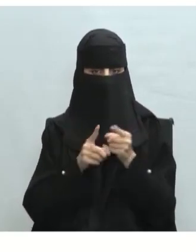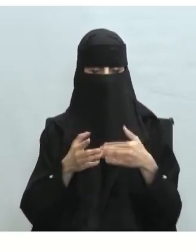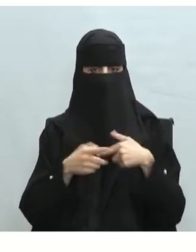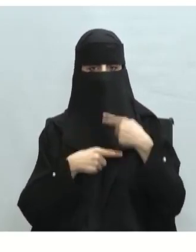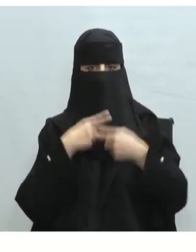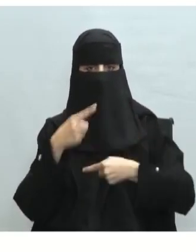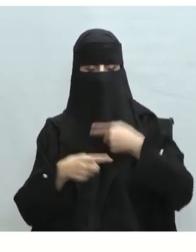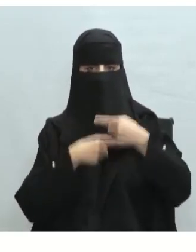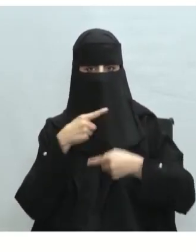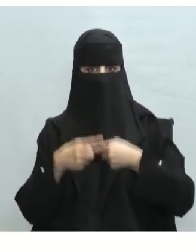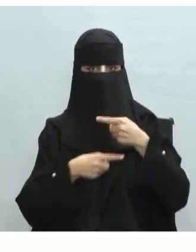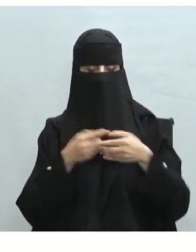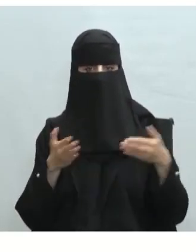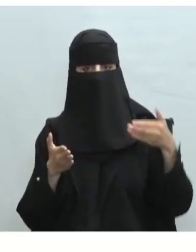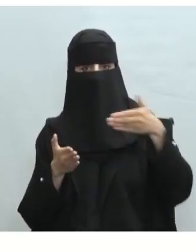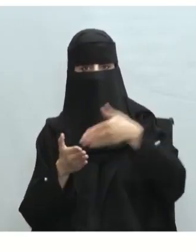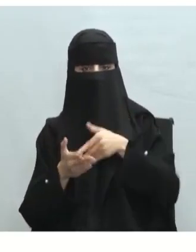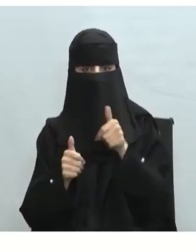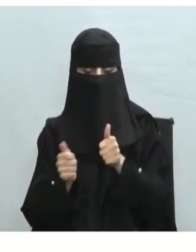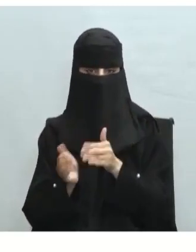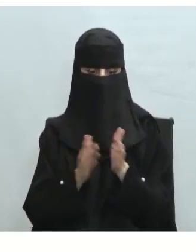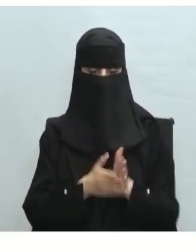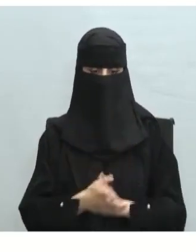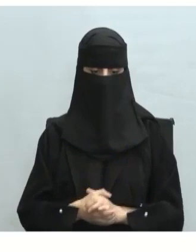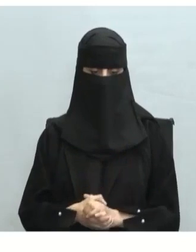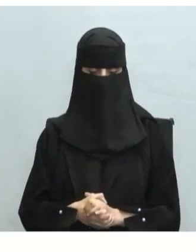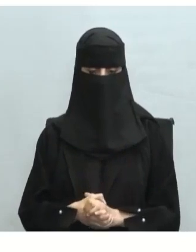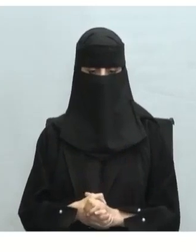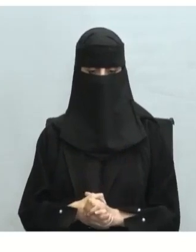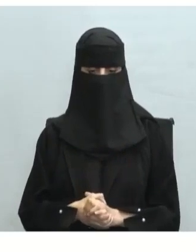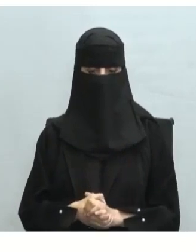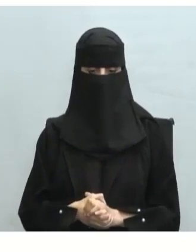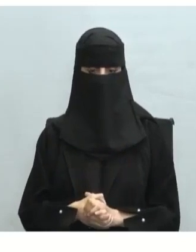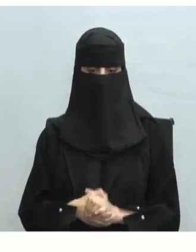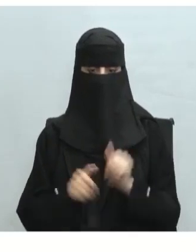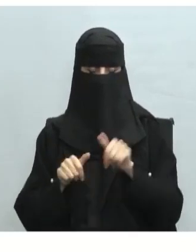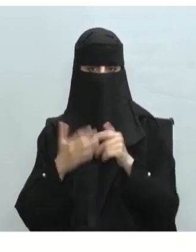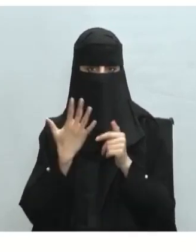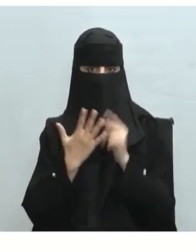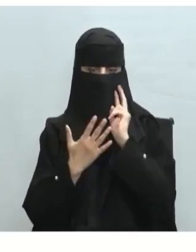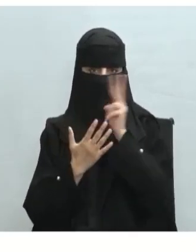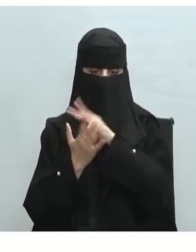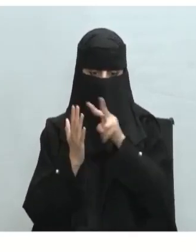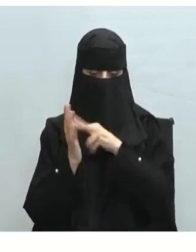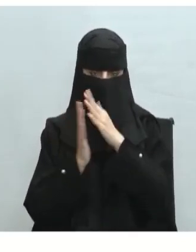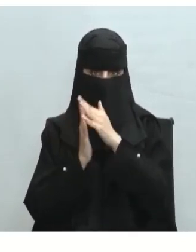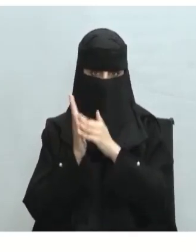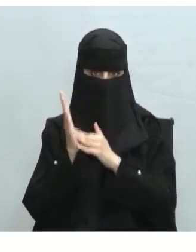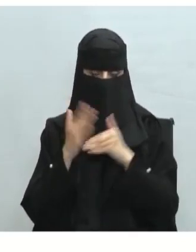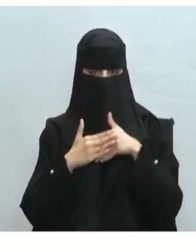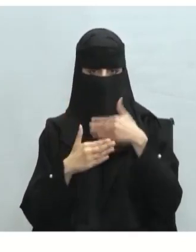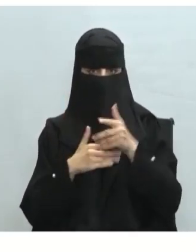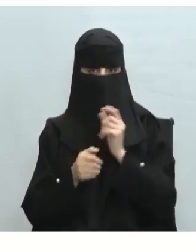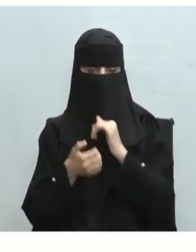المواصله لابد ان تكون البدايه سليمه حتى تختصر الوقت وتستطيع المواصله خامسا هنا تامل النص الاتي ثم ناقش